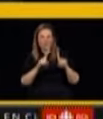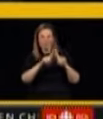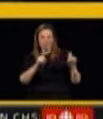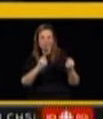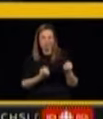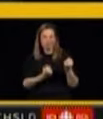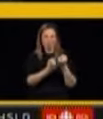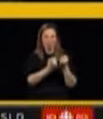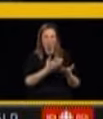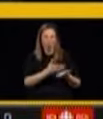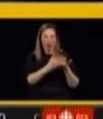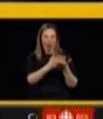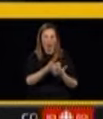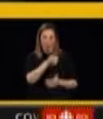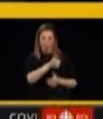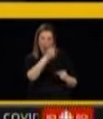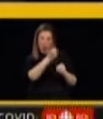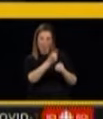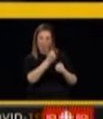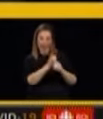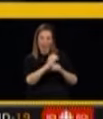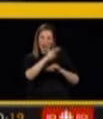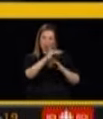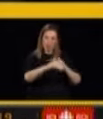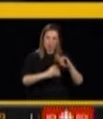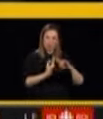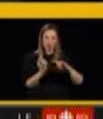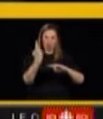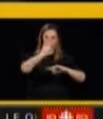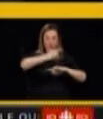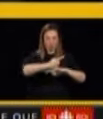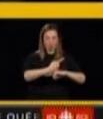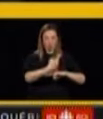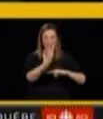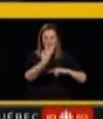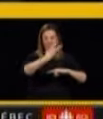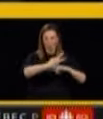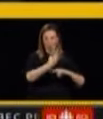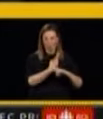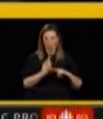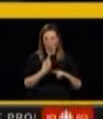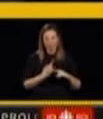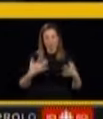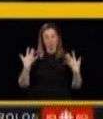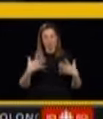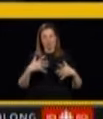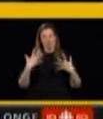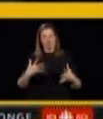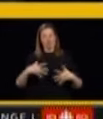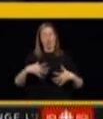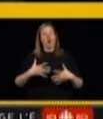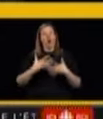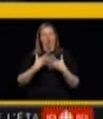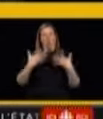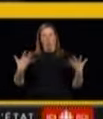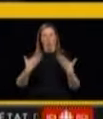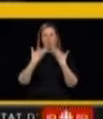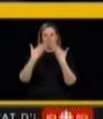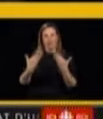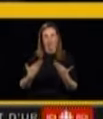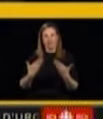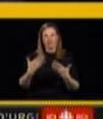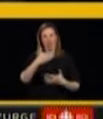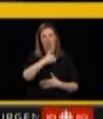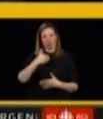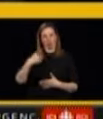là 24 heures par jour, 7 jours par semaine. Je veux leur dire un immense merci. Là, on est